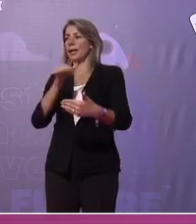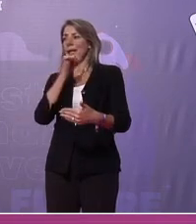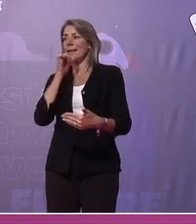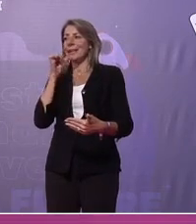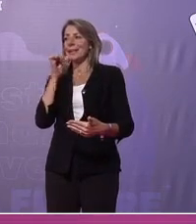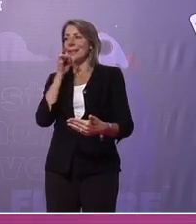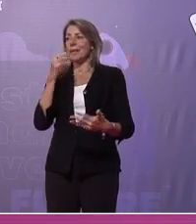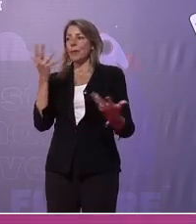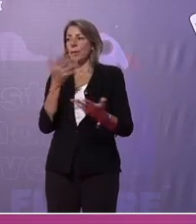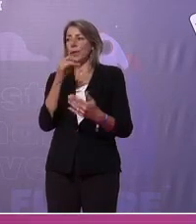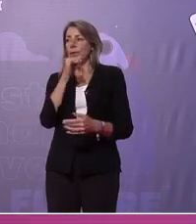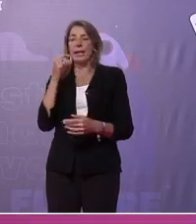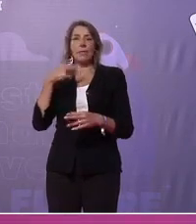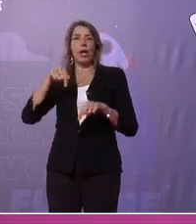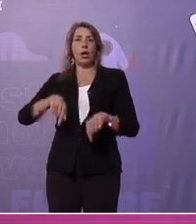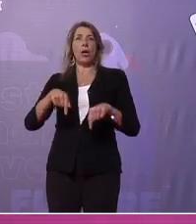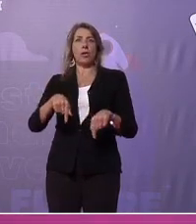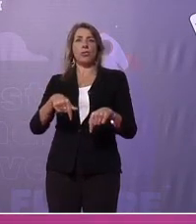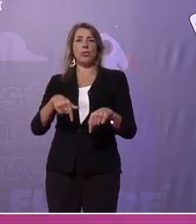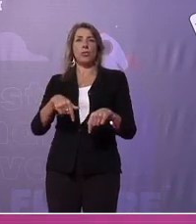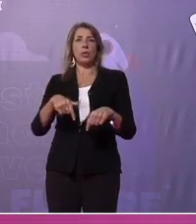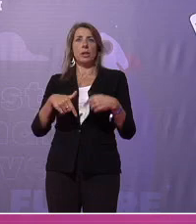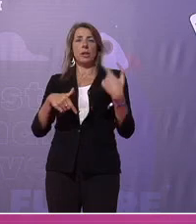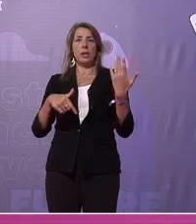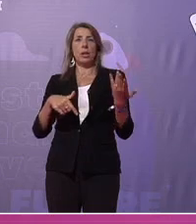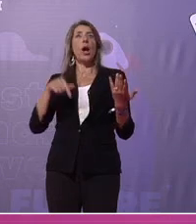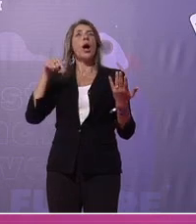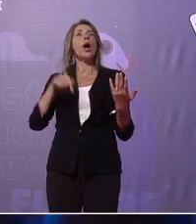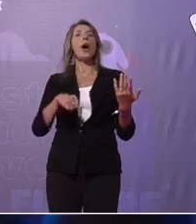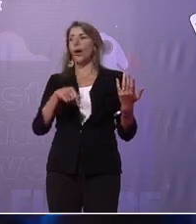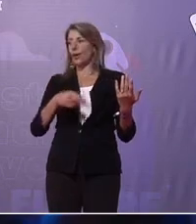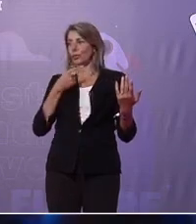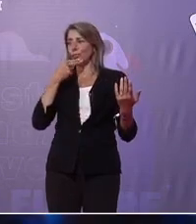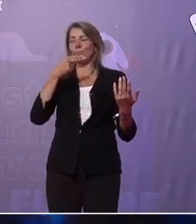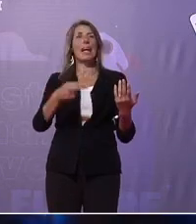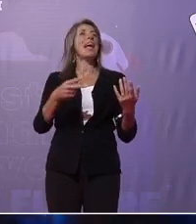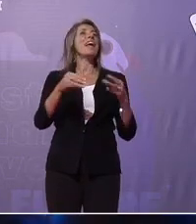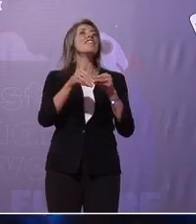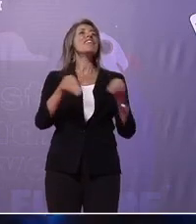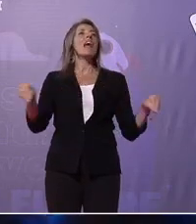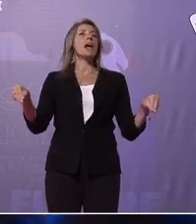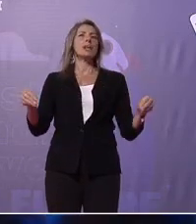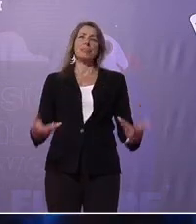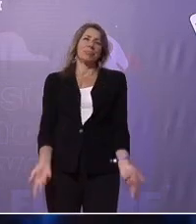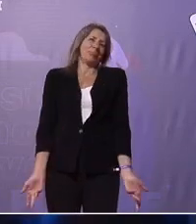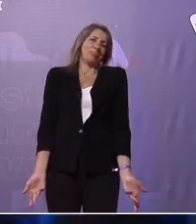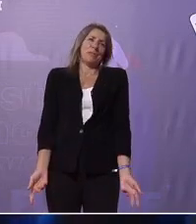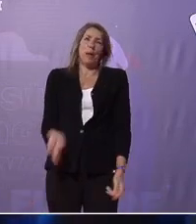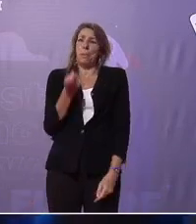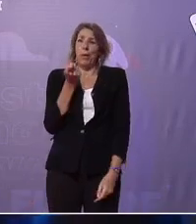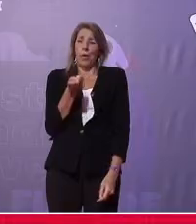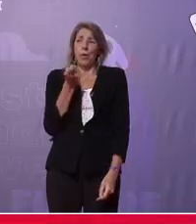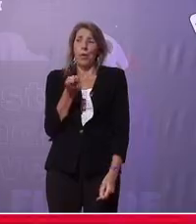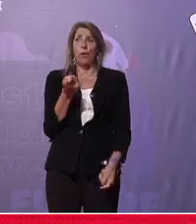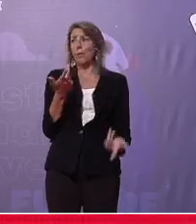quest'oggi chiamare quest'oggi questo questo incontro di oggi una fiera è riduttivo se vogliamo perché siamo in